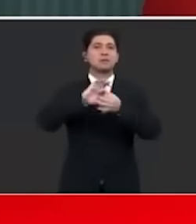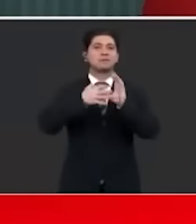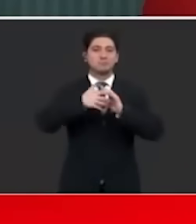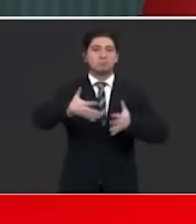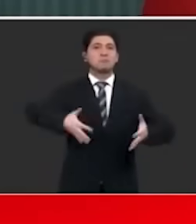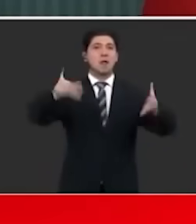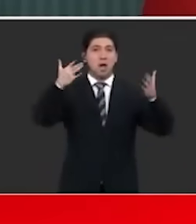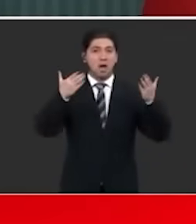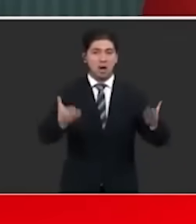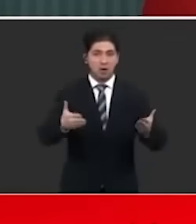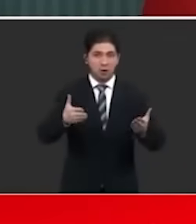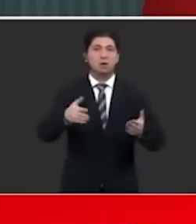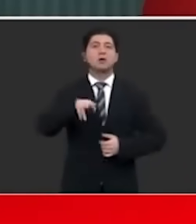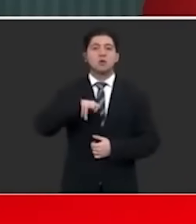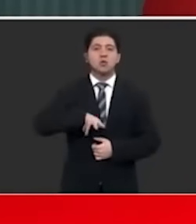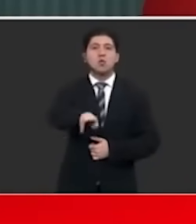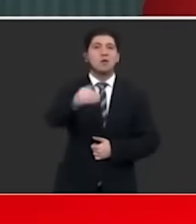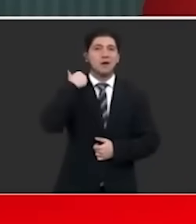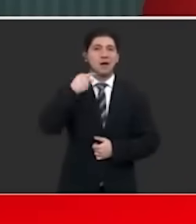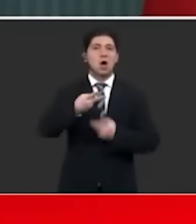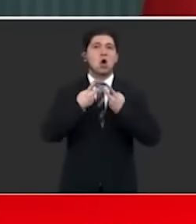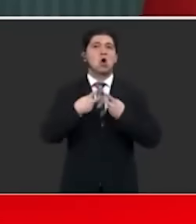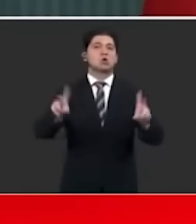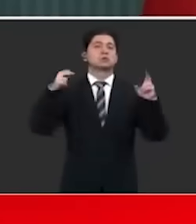pistinin açılışını gerçekleştirdik.